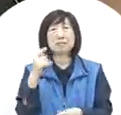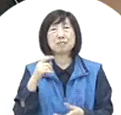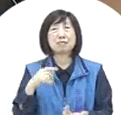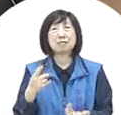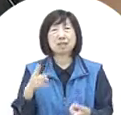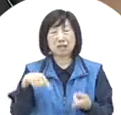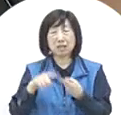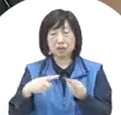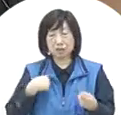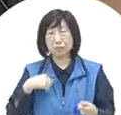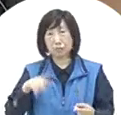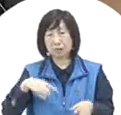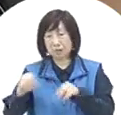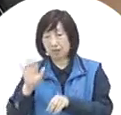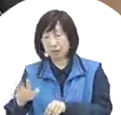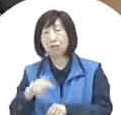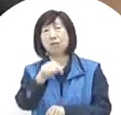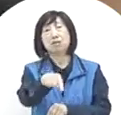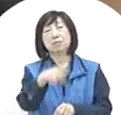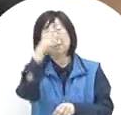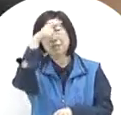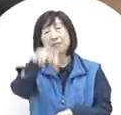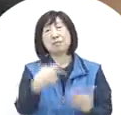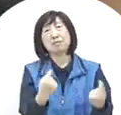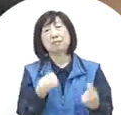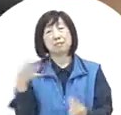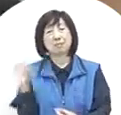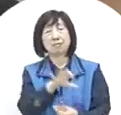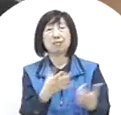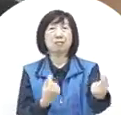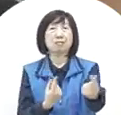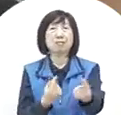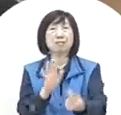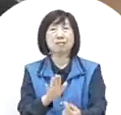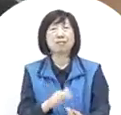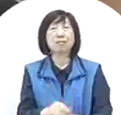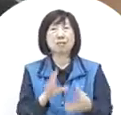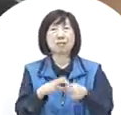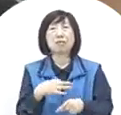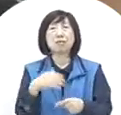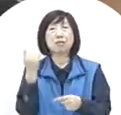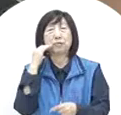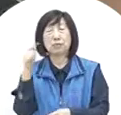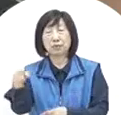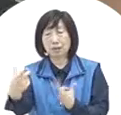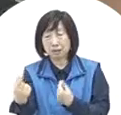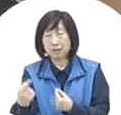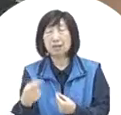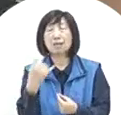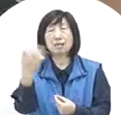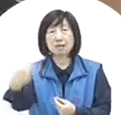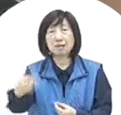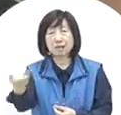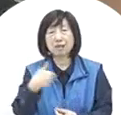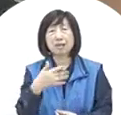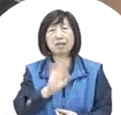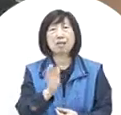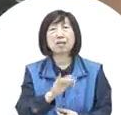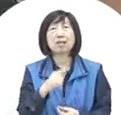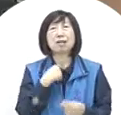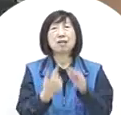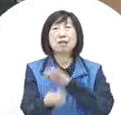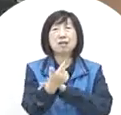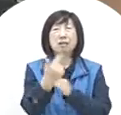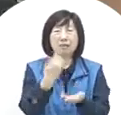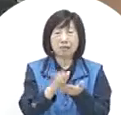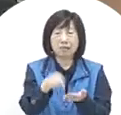都有。 好，那如果你有的全都有，就不用了，我们就自己依照我们现有的资料里面去把它理清楚。 快破案了， 没有什么问题。 局